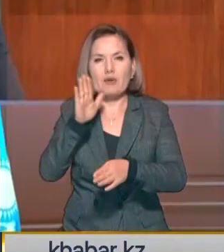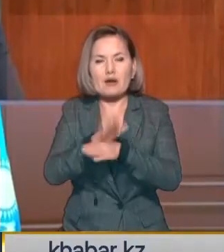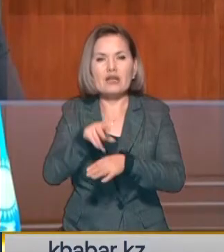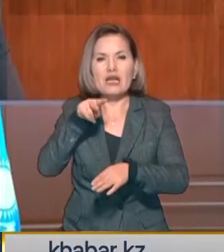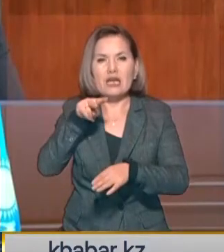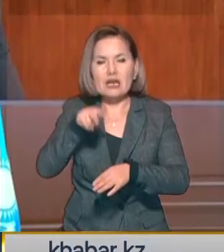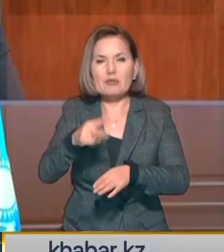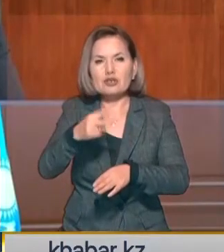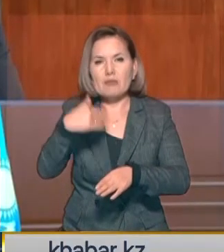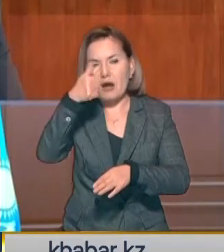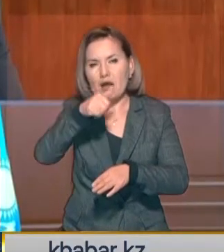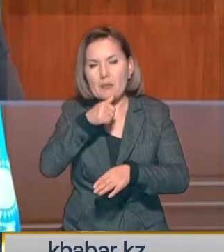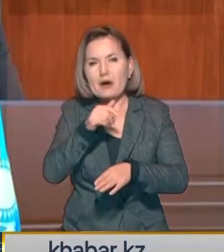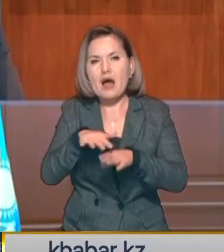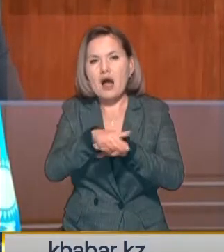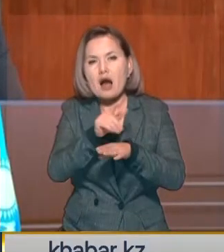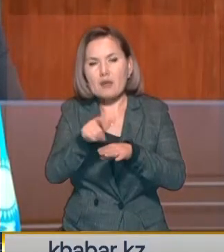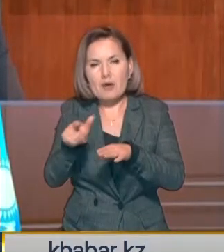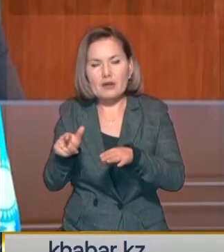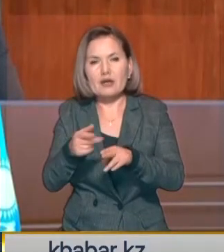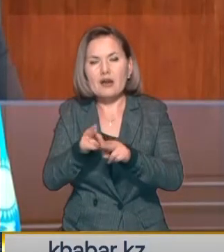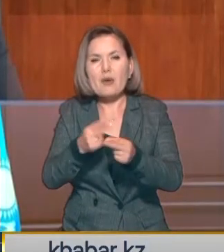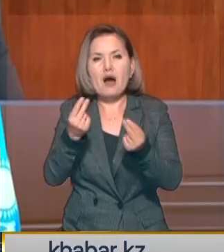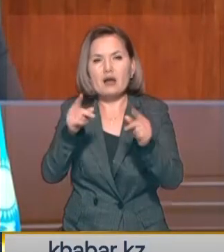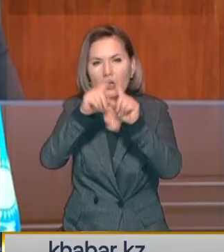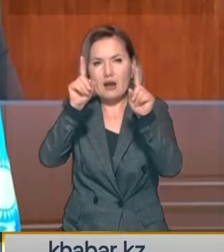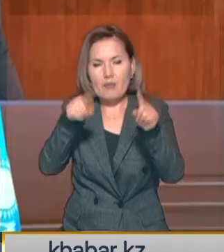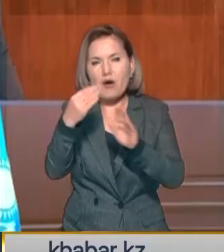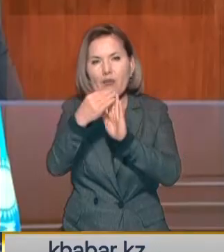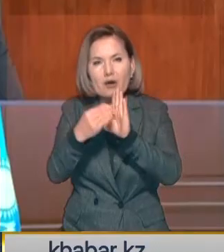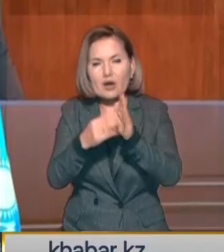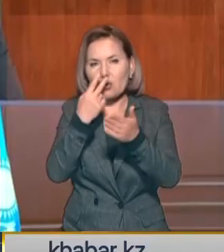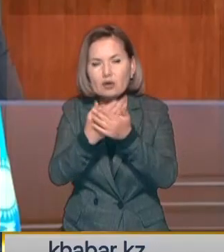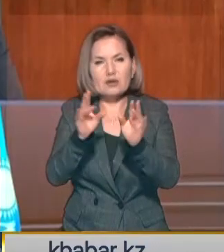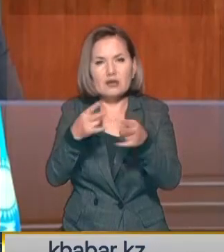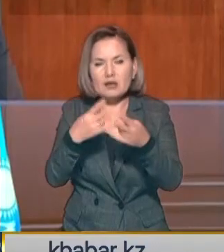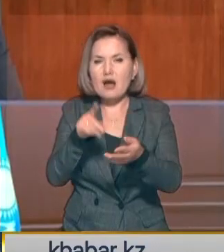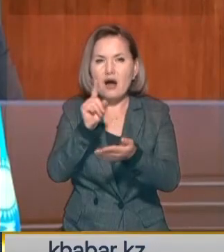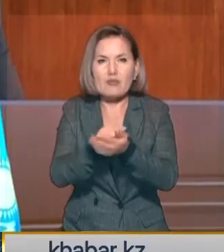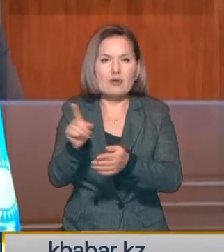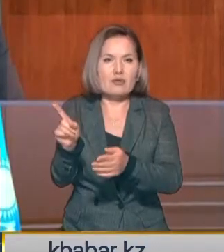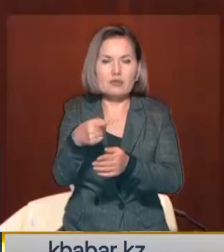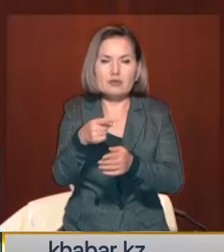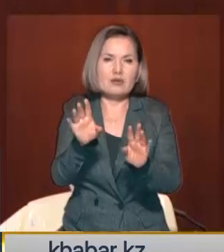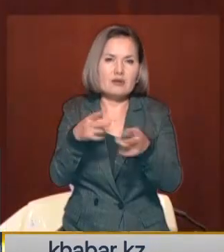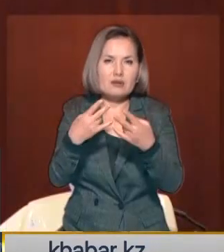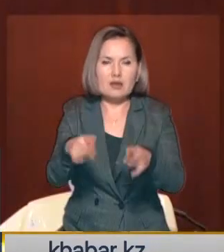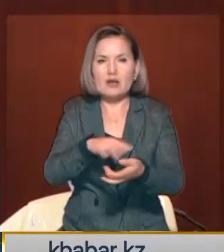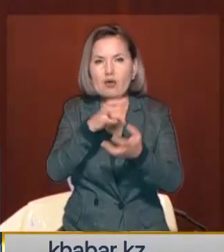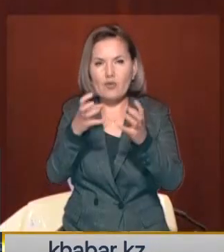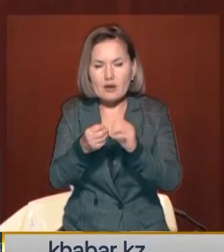2025 жылы азаматтардың қалған санаттарын активтер туралы декларацияларды міндетті түрде тапсырудан босату